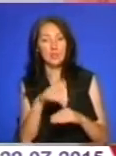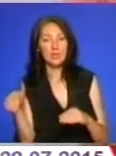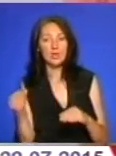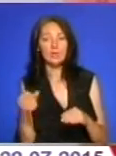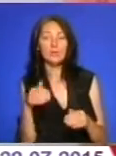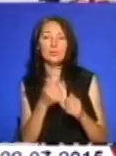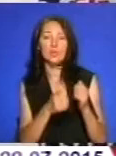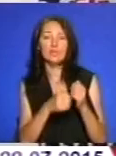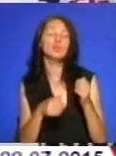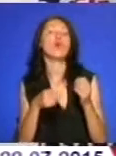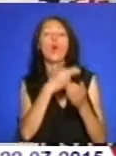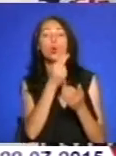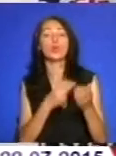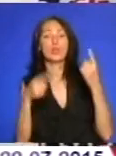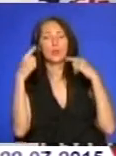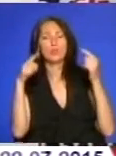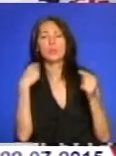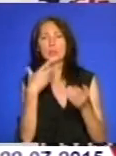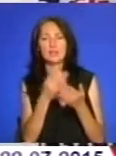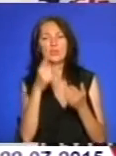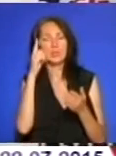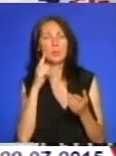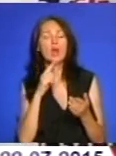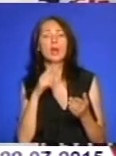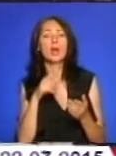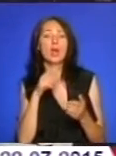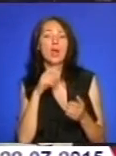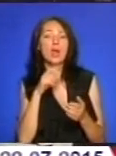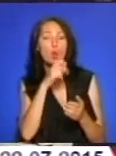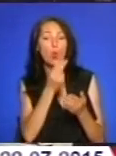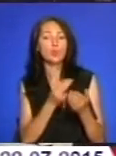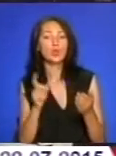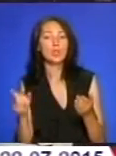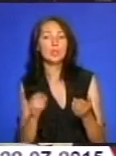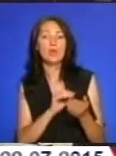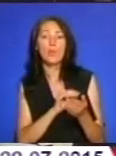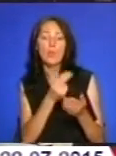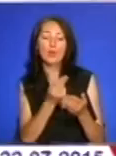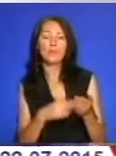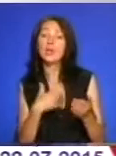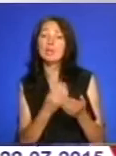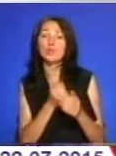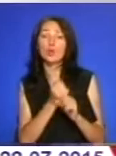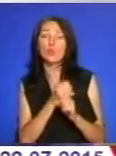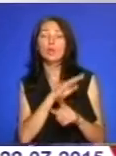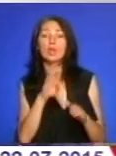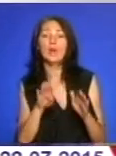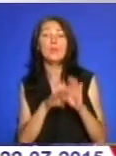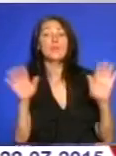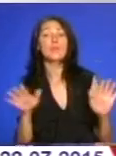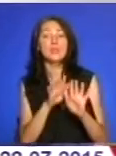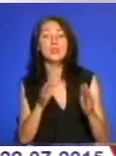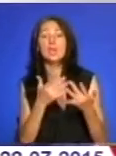власний смак. Цікаво, що мисткиня писала свої роботи під народні пісні різних регіонів України. Ніхто ж не довів,